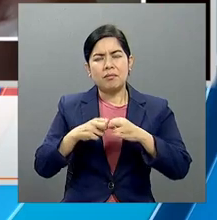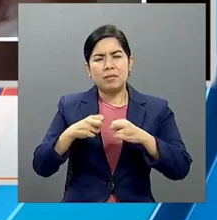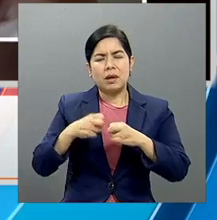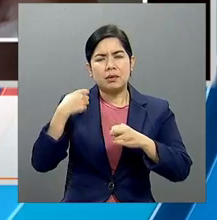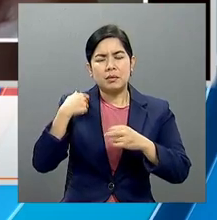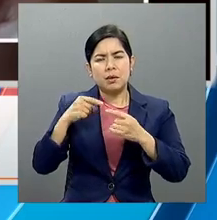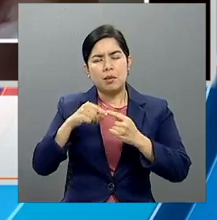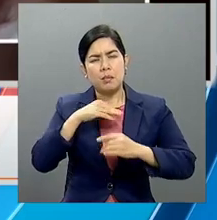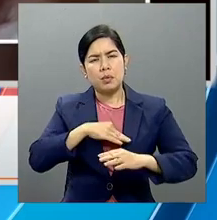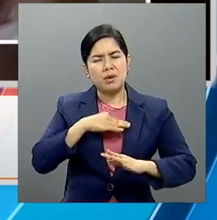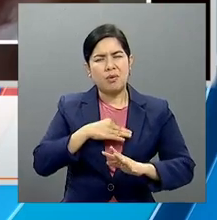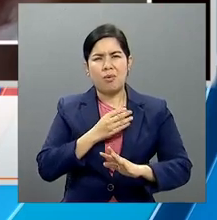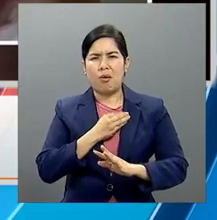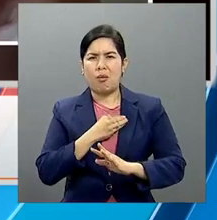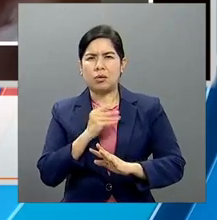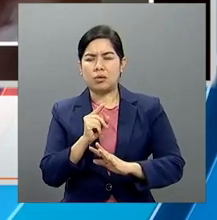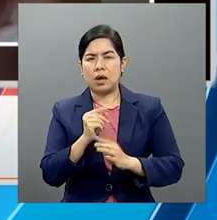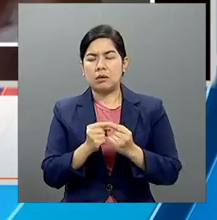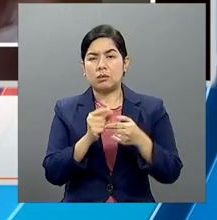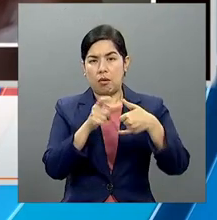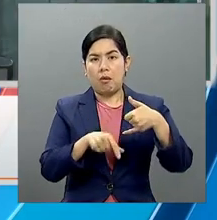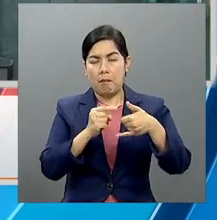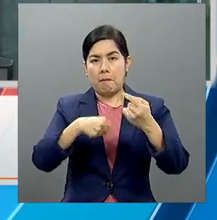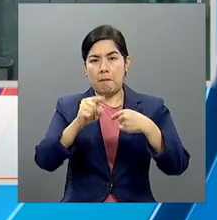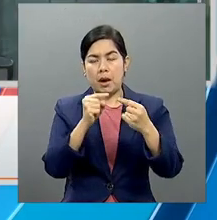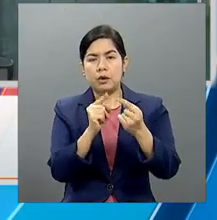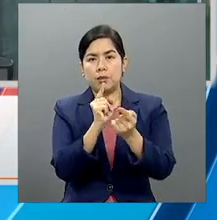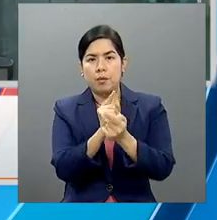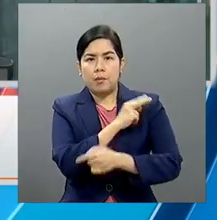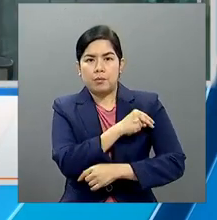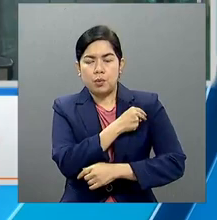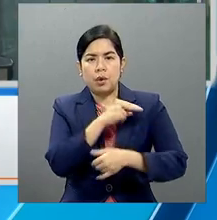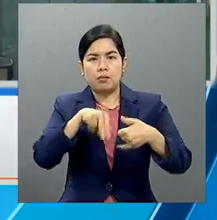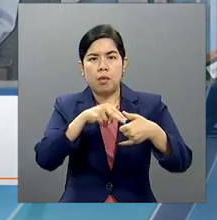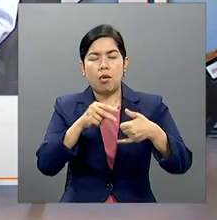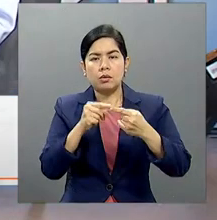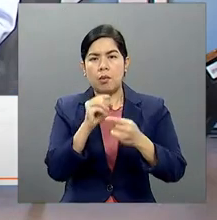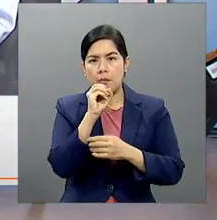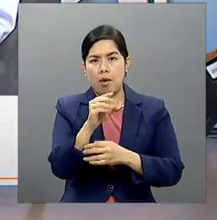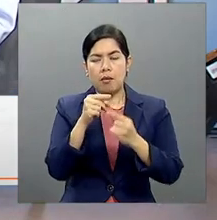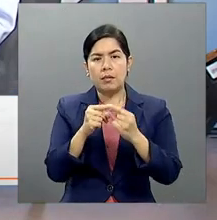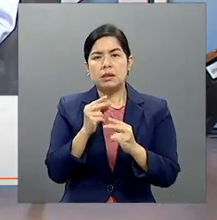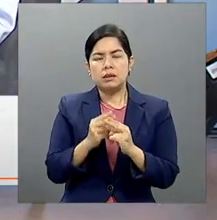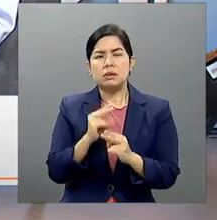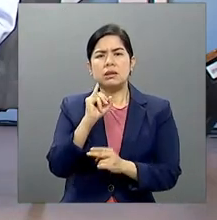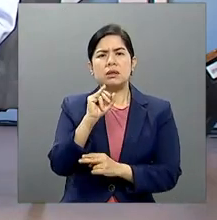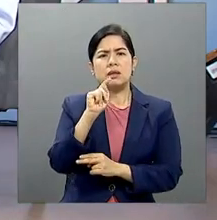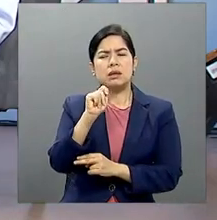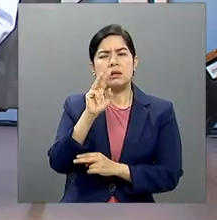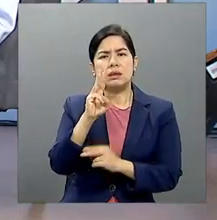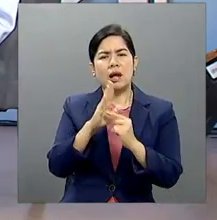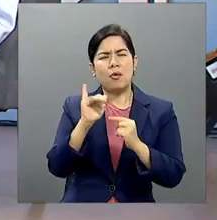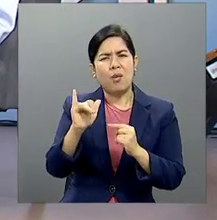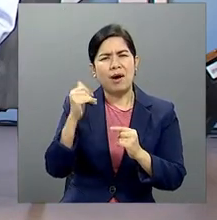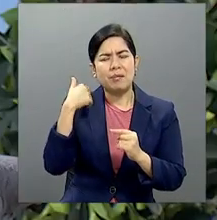นมักจะไปตรวจแล้วก็พบว่าตัวเองเนี่ยเป็นไตวายเรื้อรังไปแล้วเรียบร้อยมีอาการมีข้อสังเกตอะไรช่วง